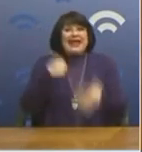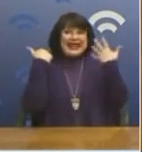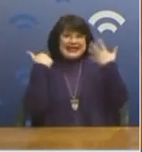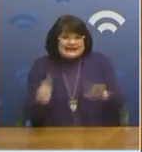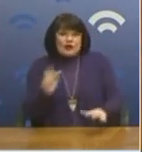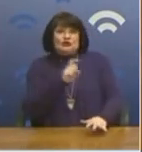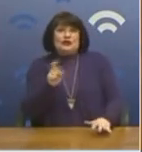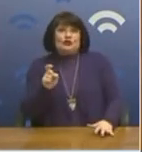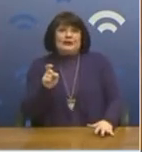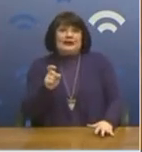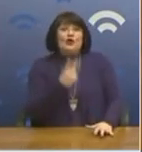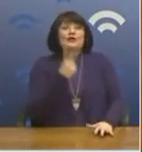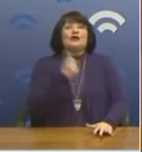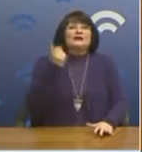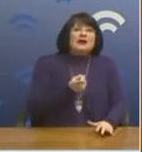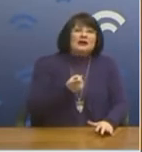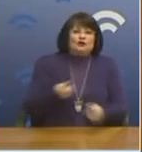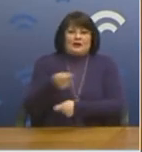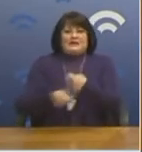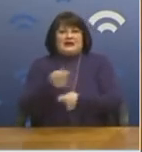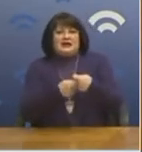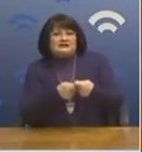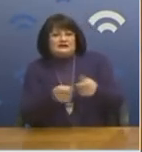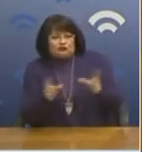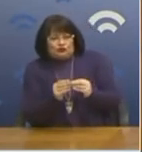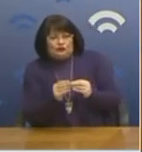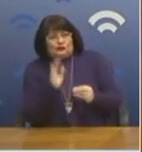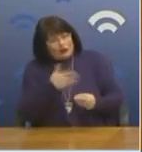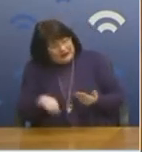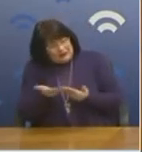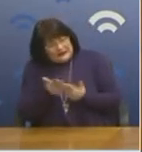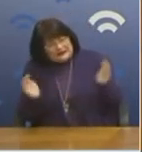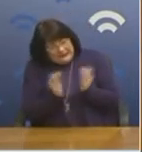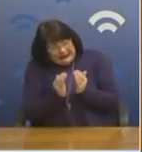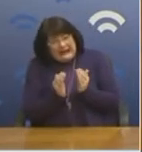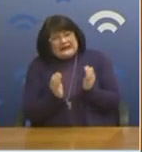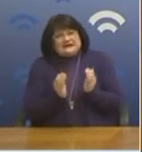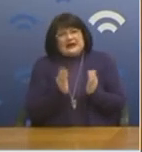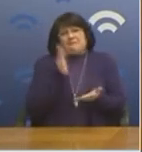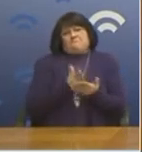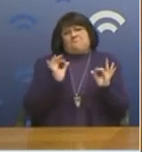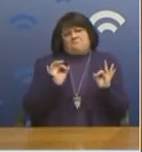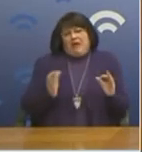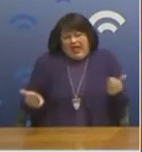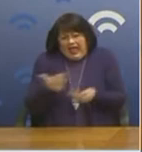εκατομμύρια πάει στο 2% των επιχειρήσεων. Αυτό θα βοηθήσει τις μικρές και τις μεσαίες επιχειρήσεις?